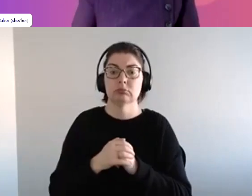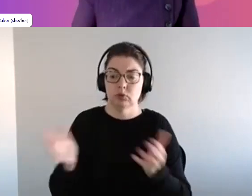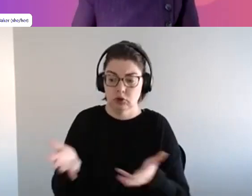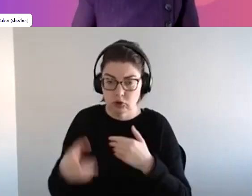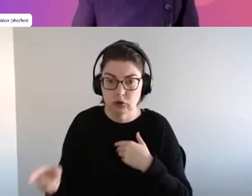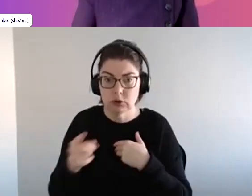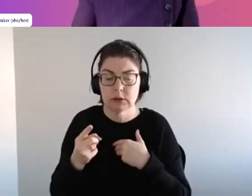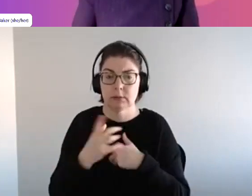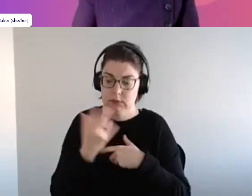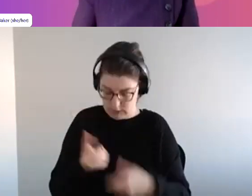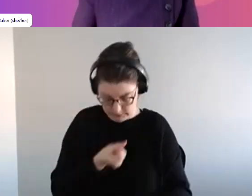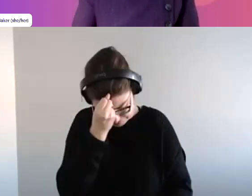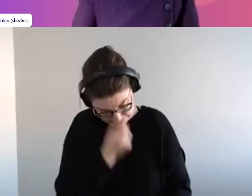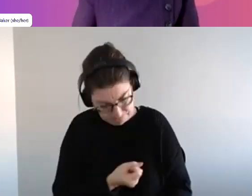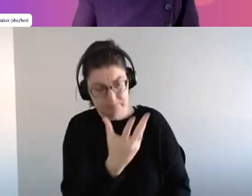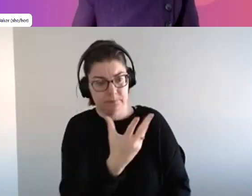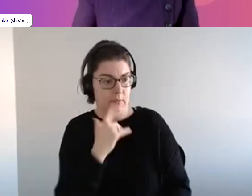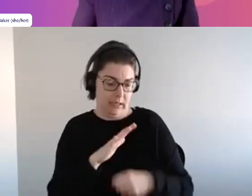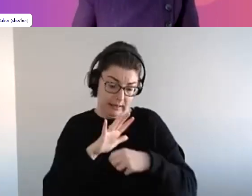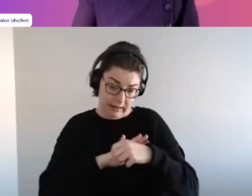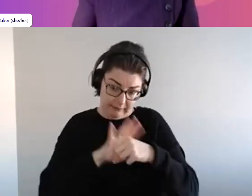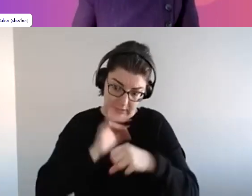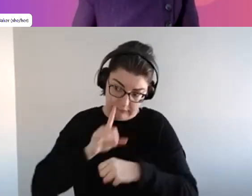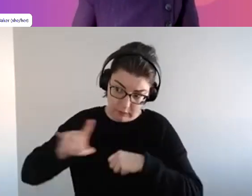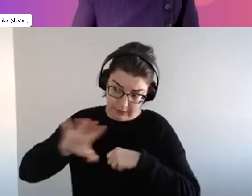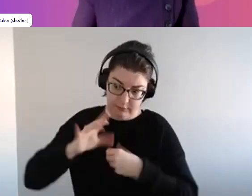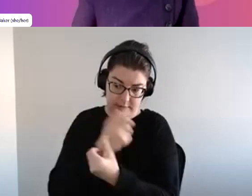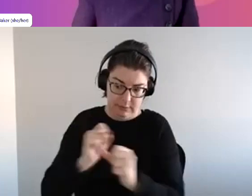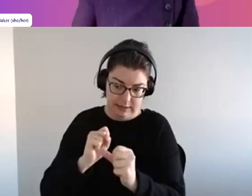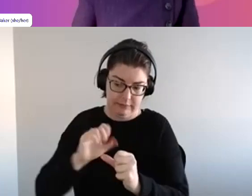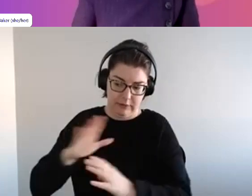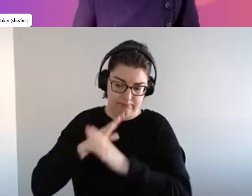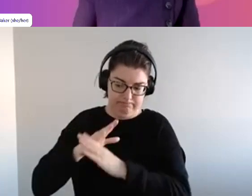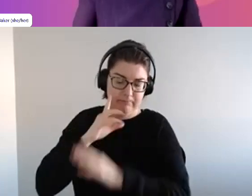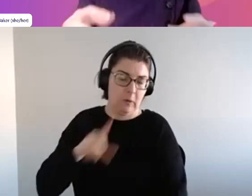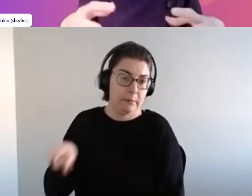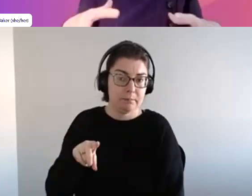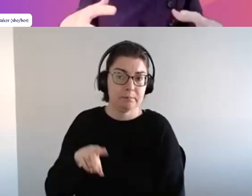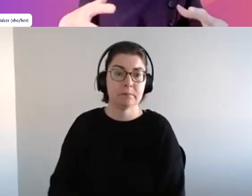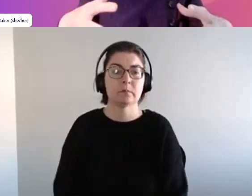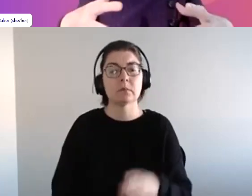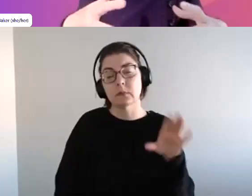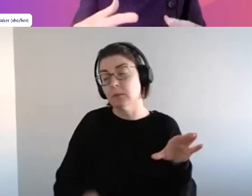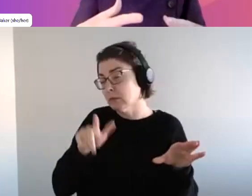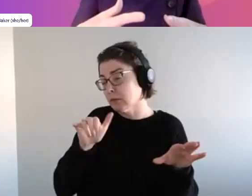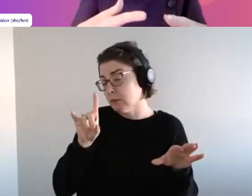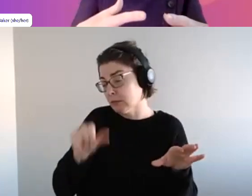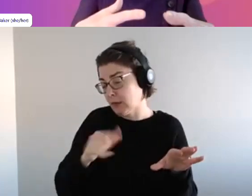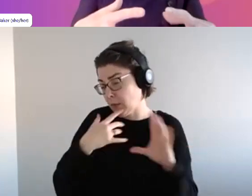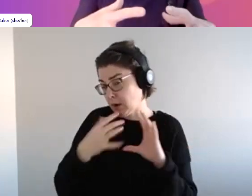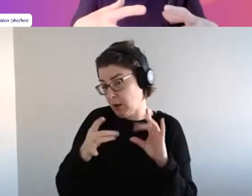c'est important il faut encourager les jeunes à se prononcer et appelé en faveur de la sécurité